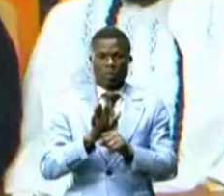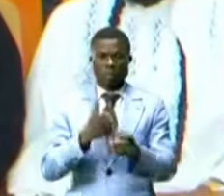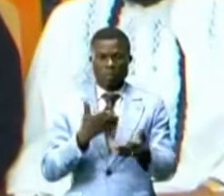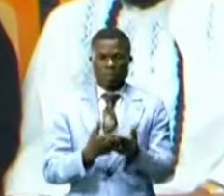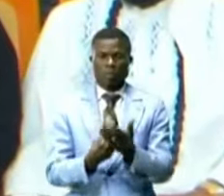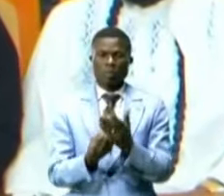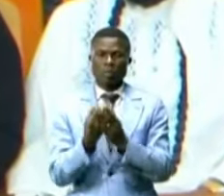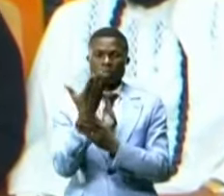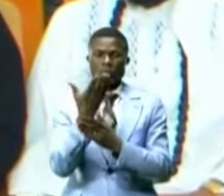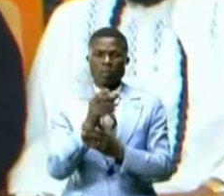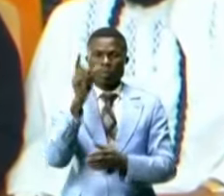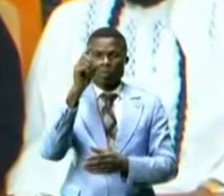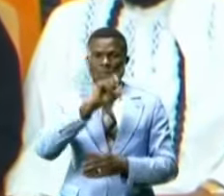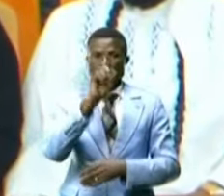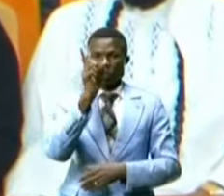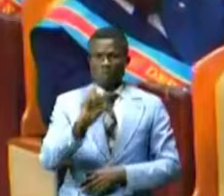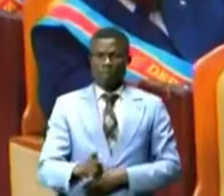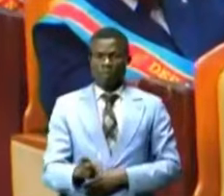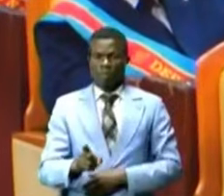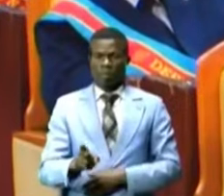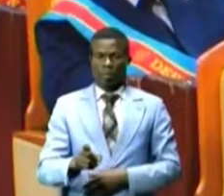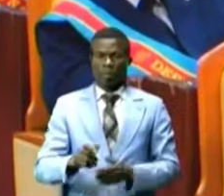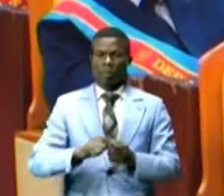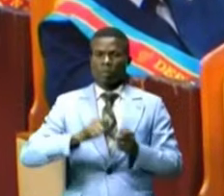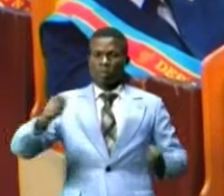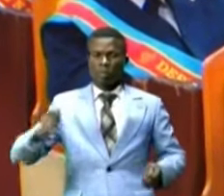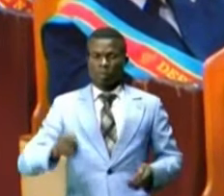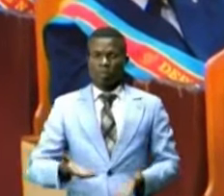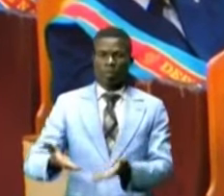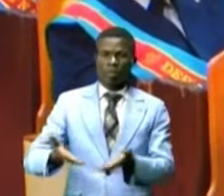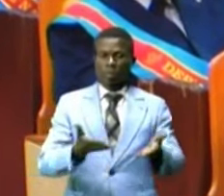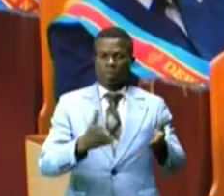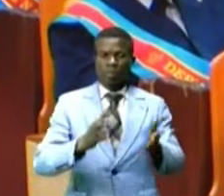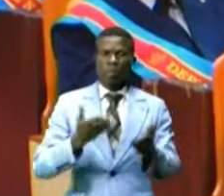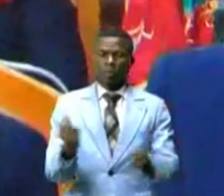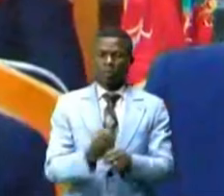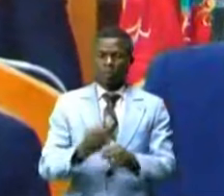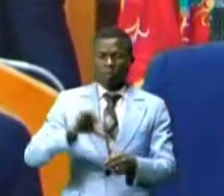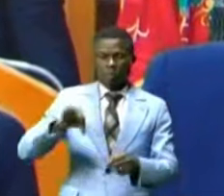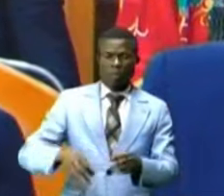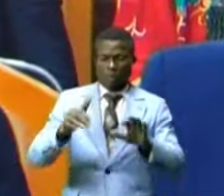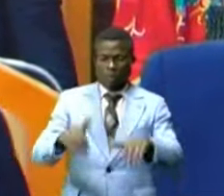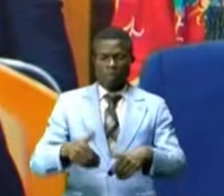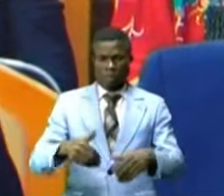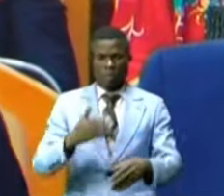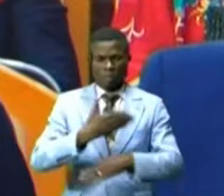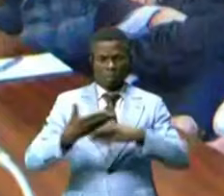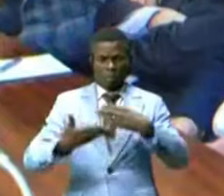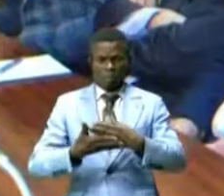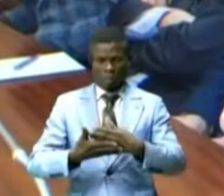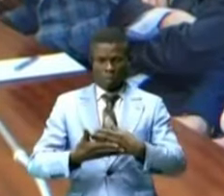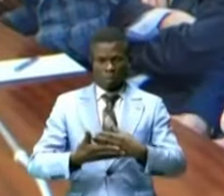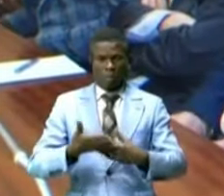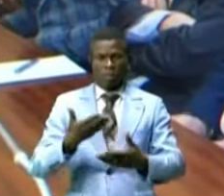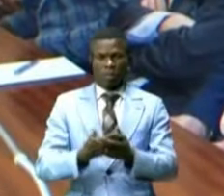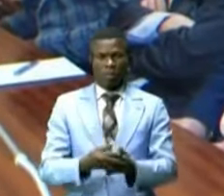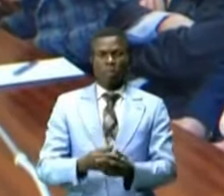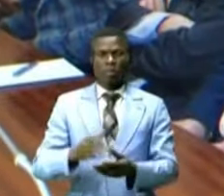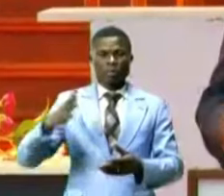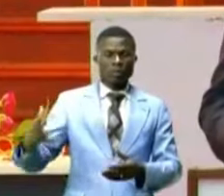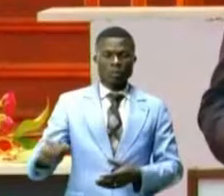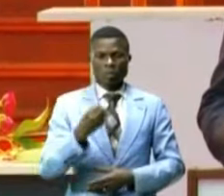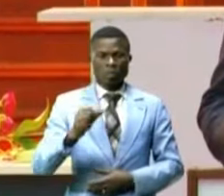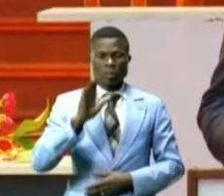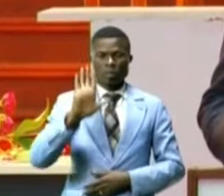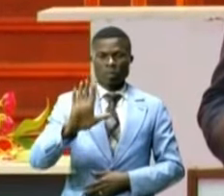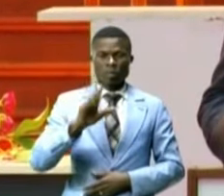produit plus de 30 000 km de routes urbaines et d'intérêts agricoles réhabilités et construites. La récupération de 5